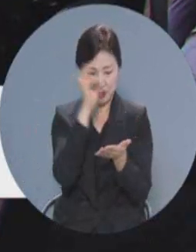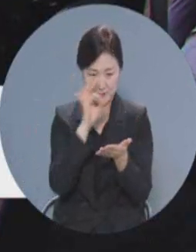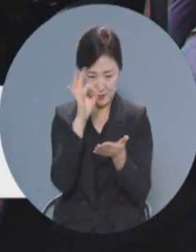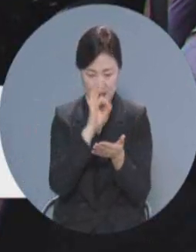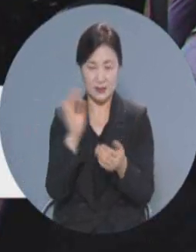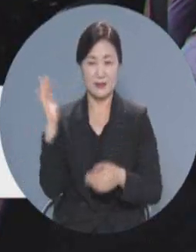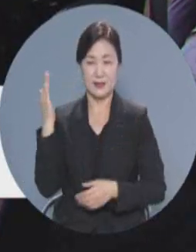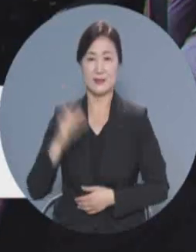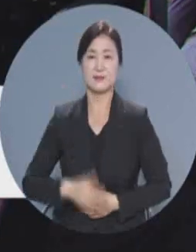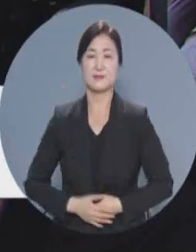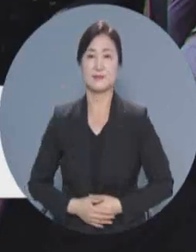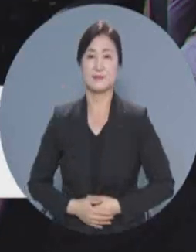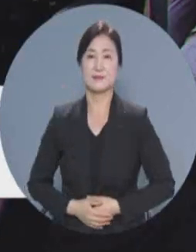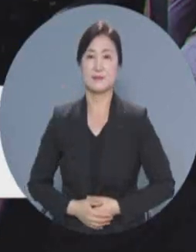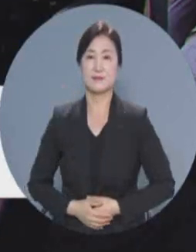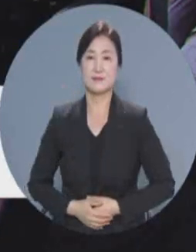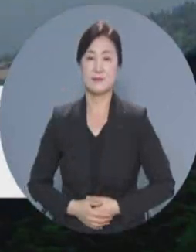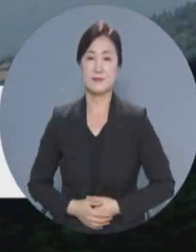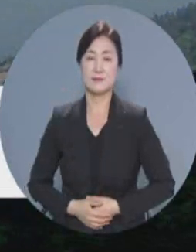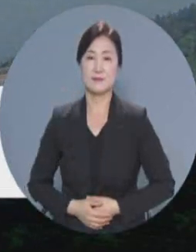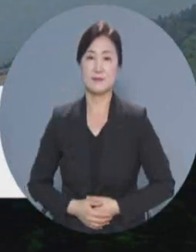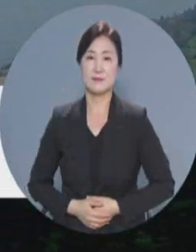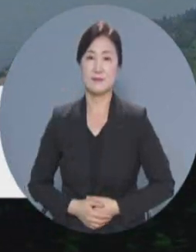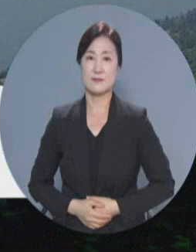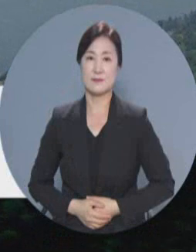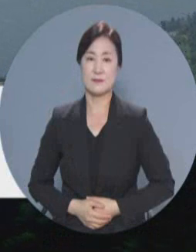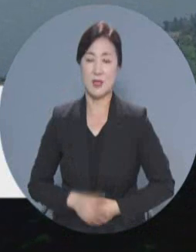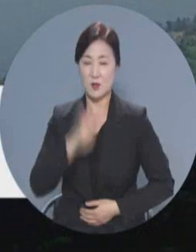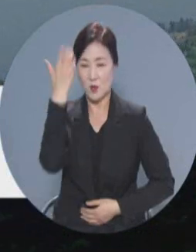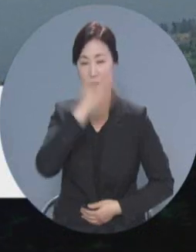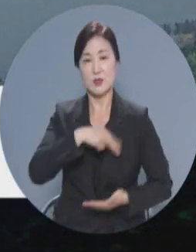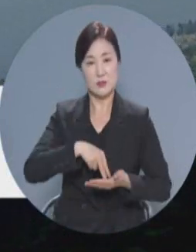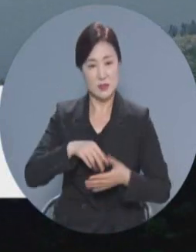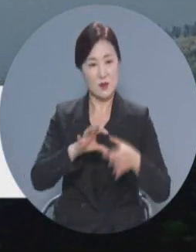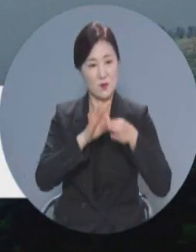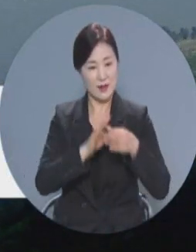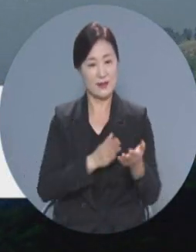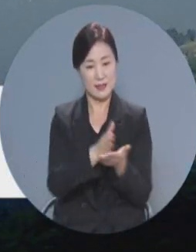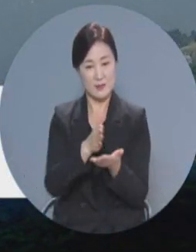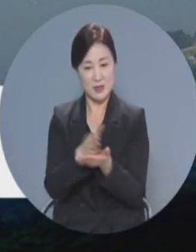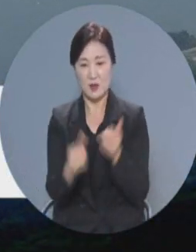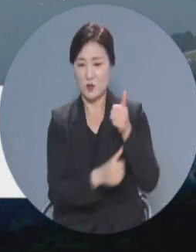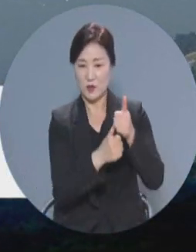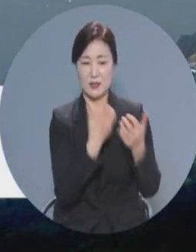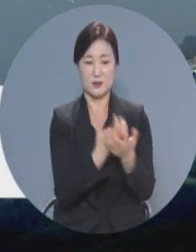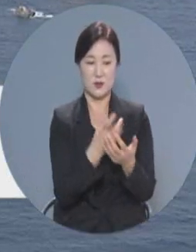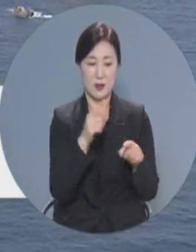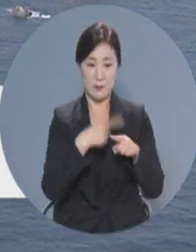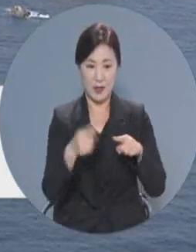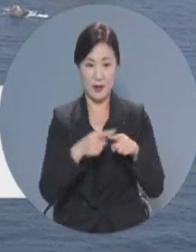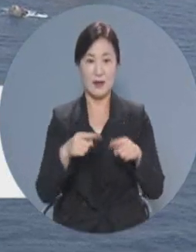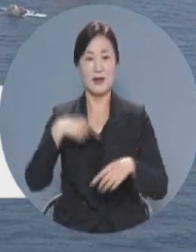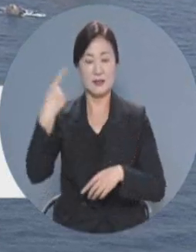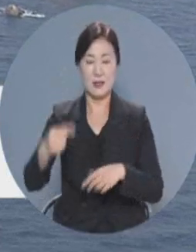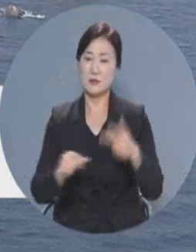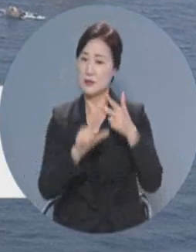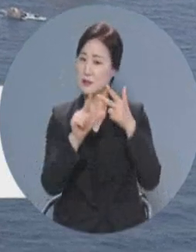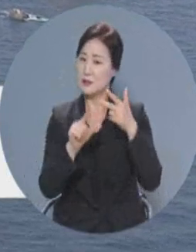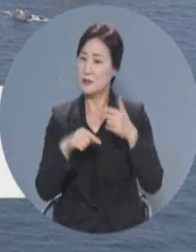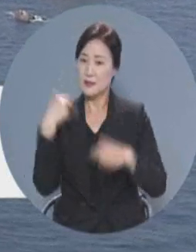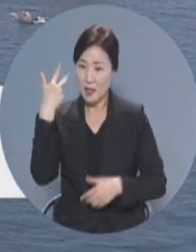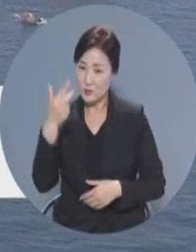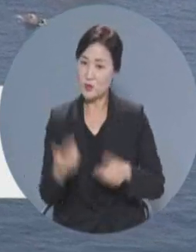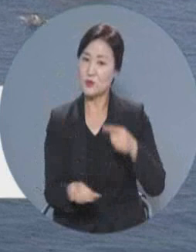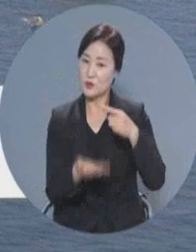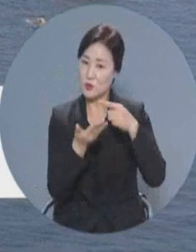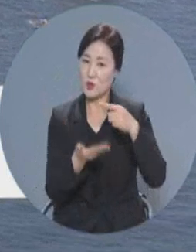일정을 변경했다고 밝혔습니다. 여수시는 관련 부처 위원들의 서면 평가를 거쳐 다음 주 초쯤 결과가 나올